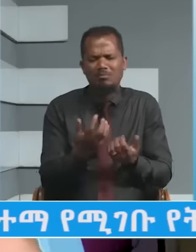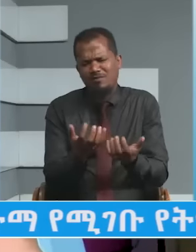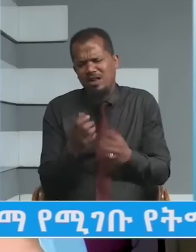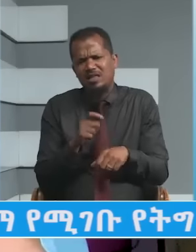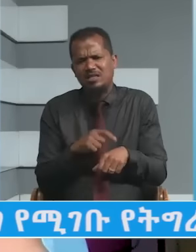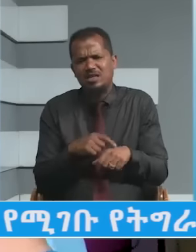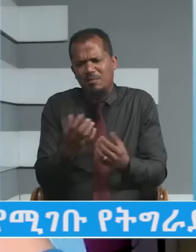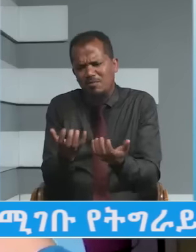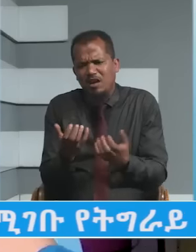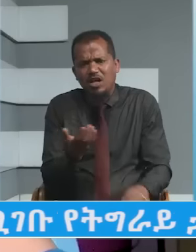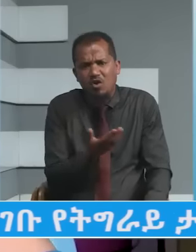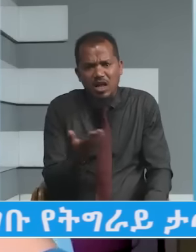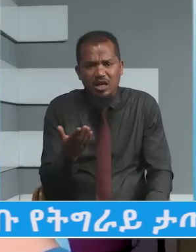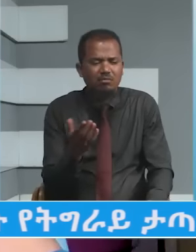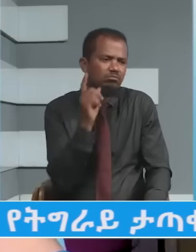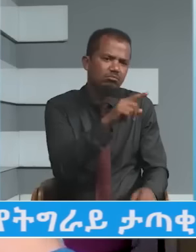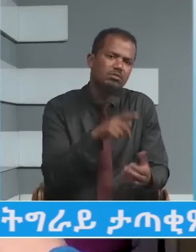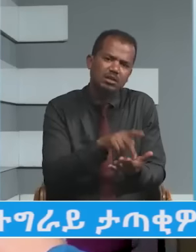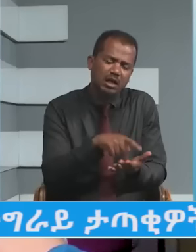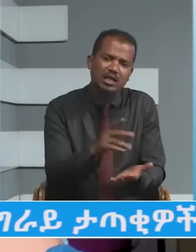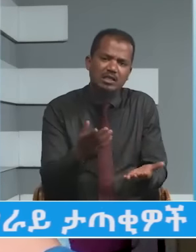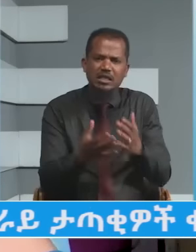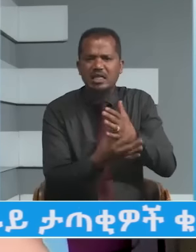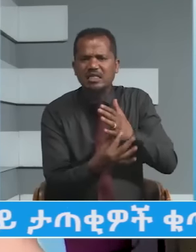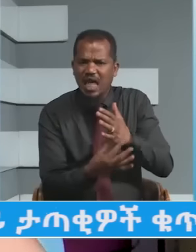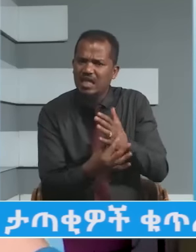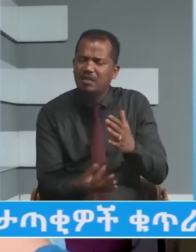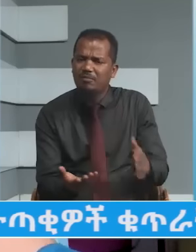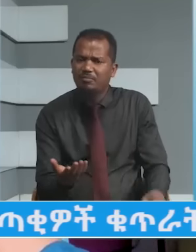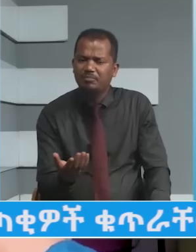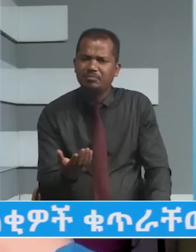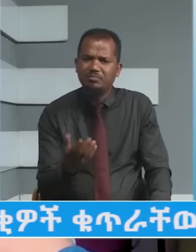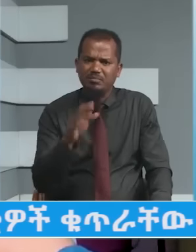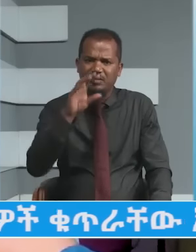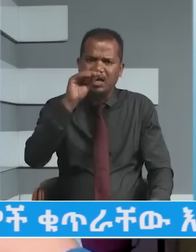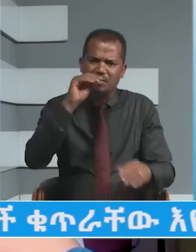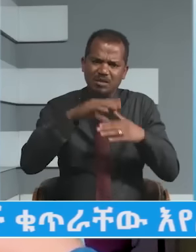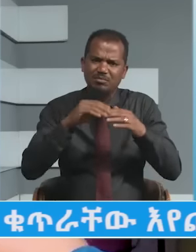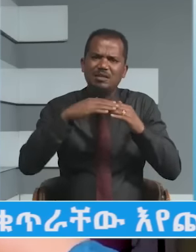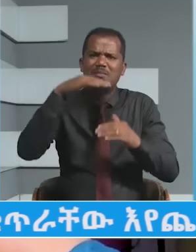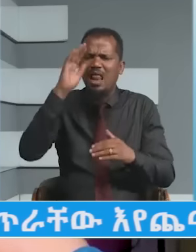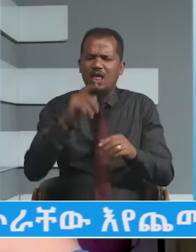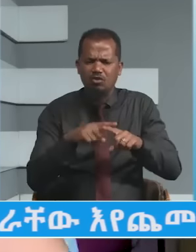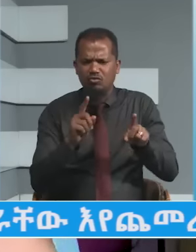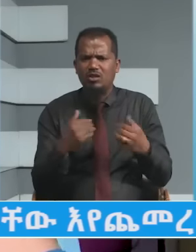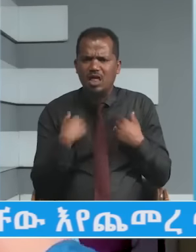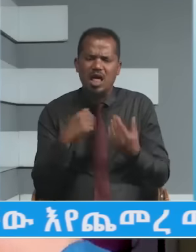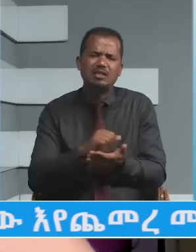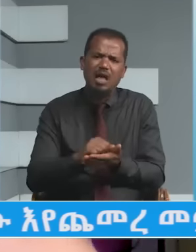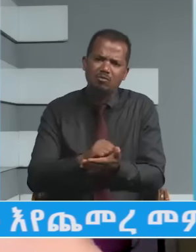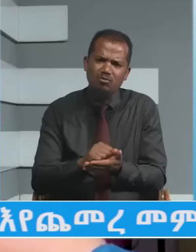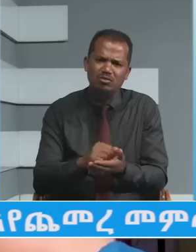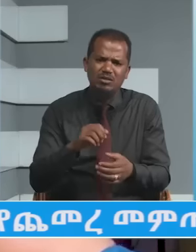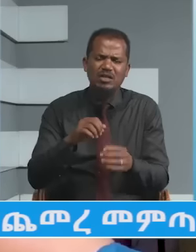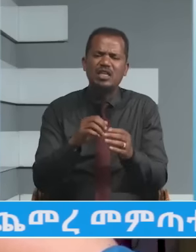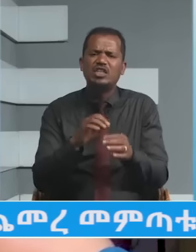በፈለግን ሰዓት መተን የምንፈልገውን ነገር እንገዛለን። ዘይቱም ከ50 ብር በላይ ልዩነት አለው።